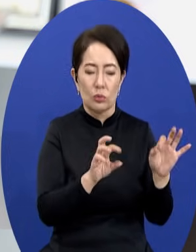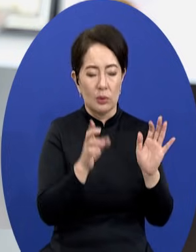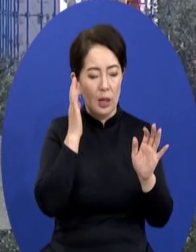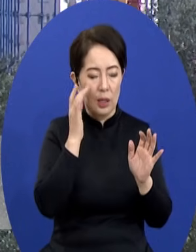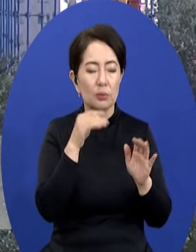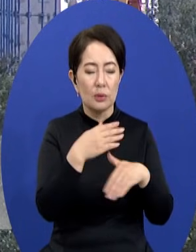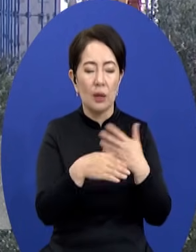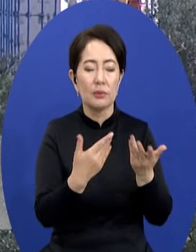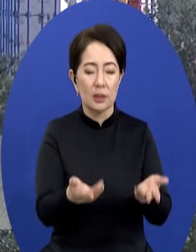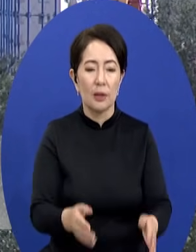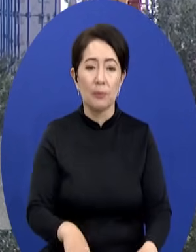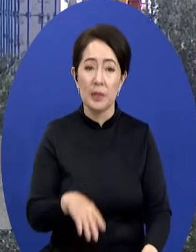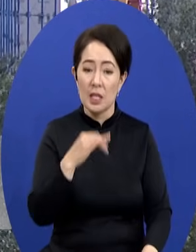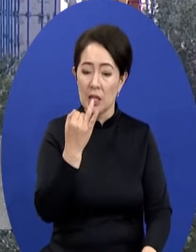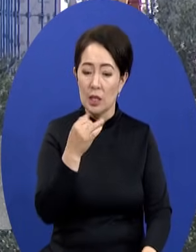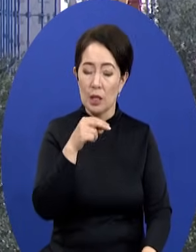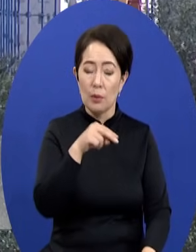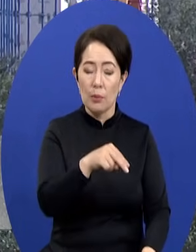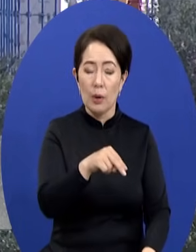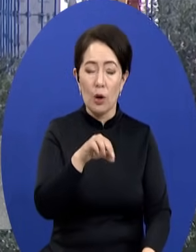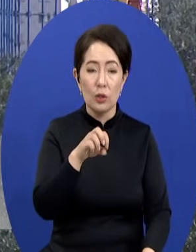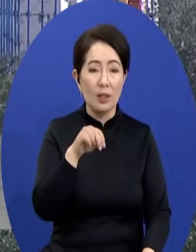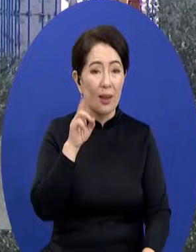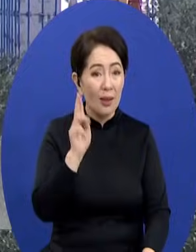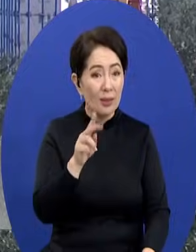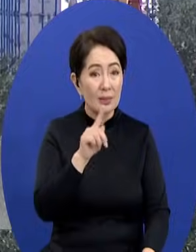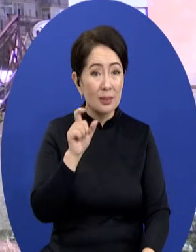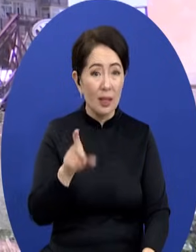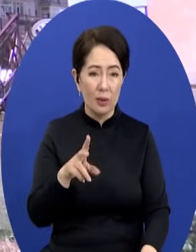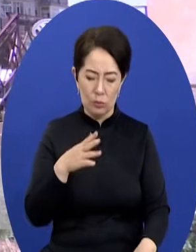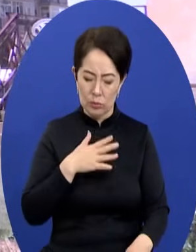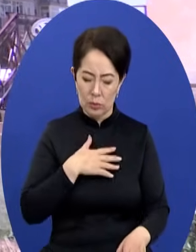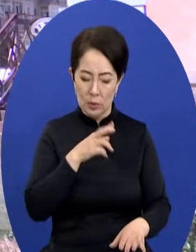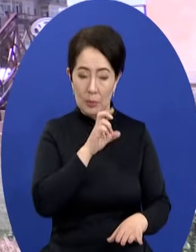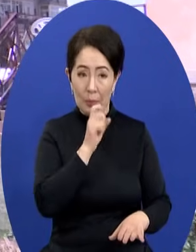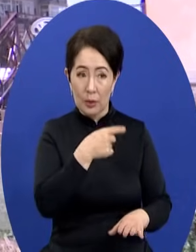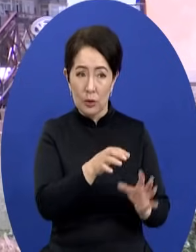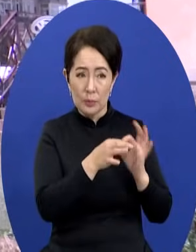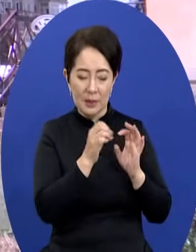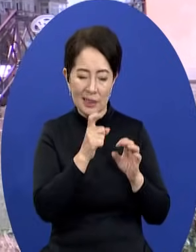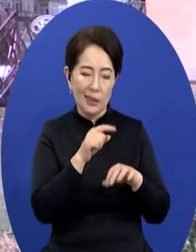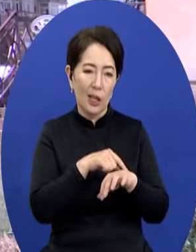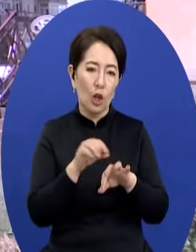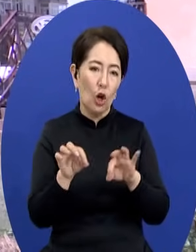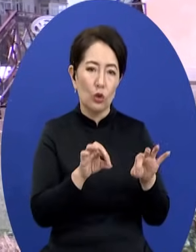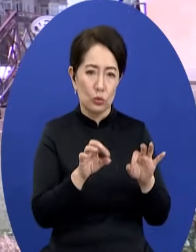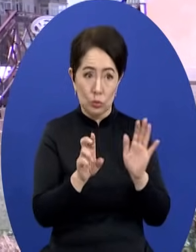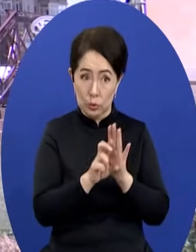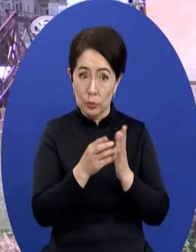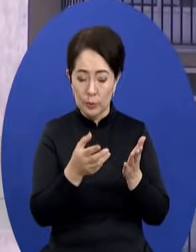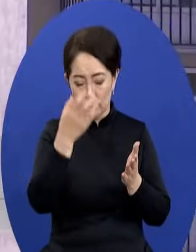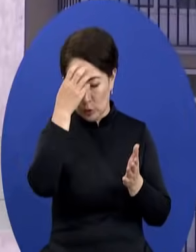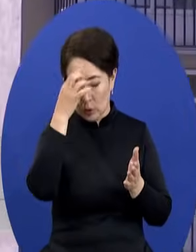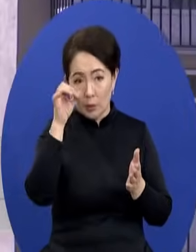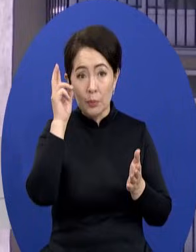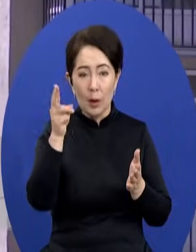гэж болж байгаа. Ипотекийн зээлтэй иргэд өөрсдийн харилцдаг арилжааны банкараа дамжуулан зээлээ хойшлуулах боломжийг эдэлж байна. Төрийн банкны хувьд гэвэл